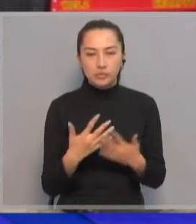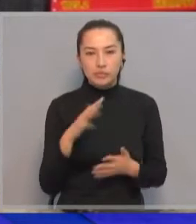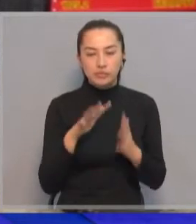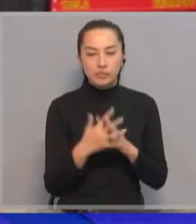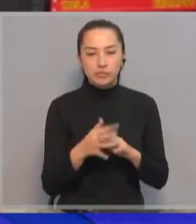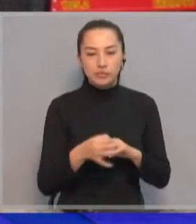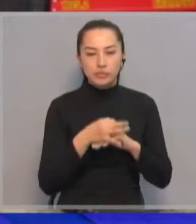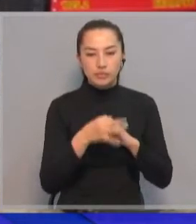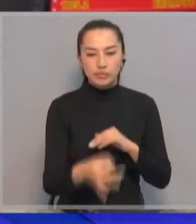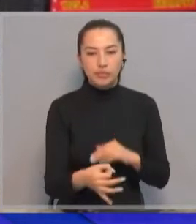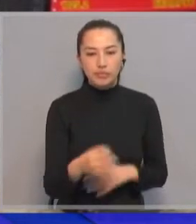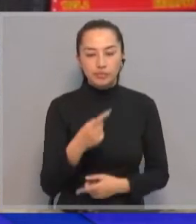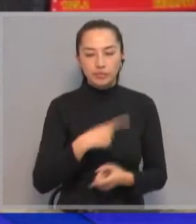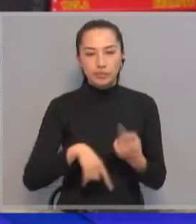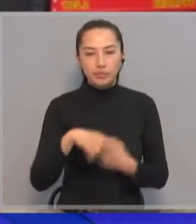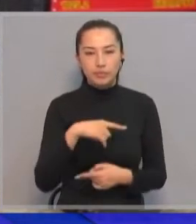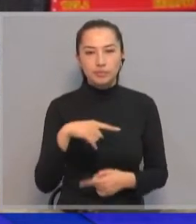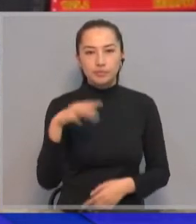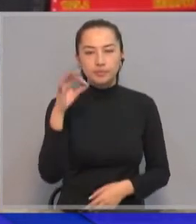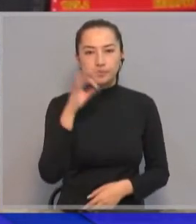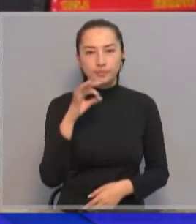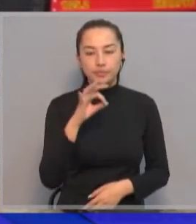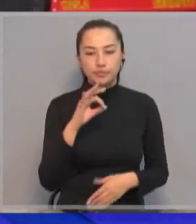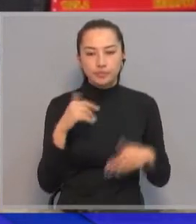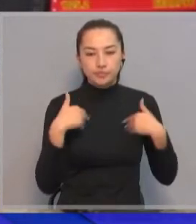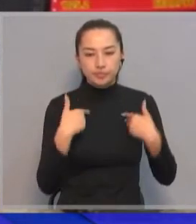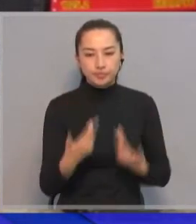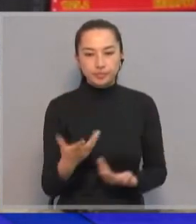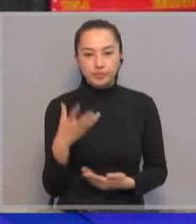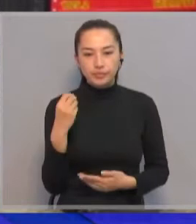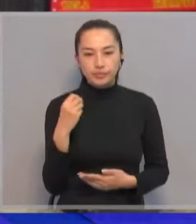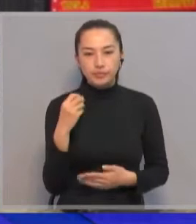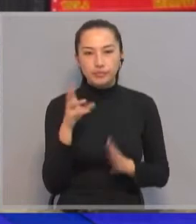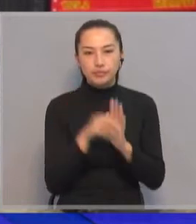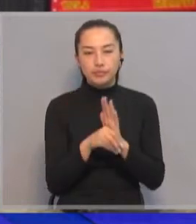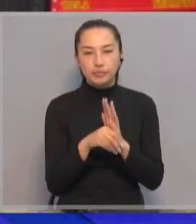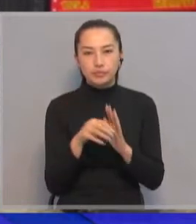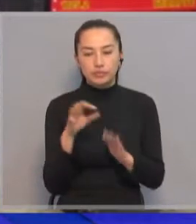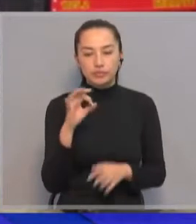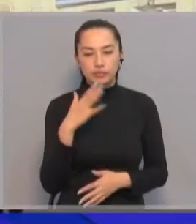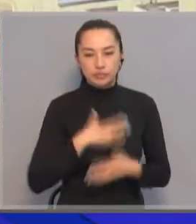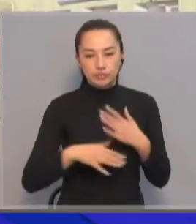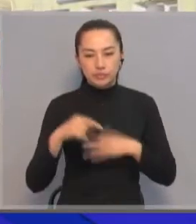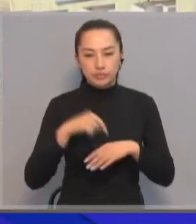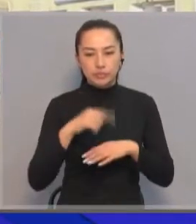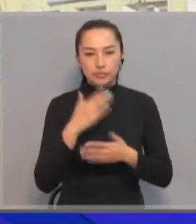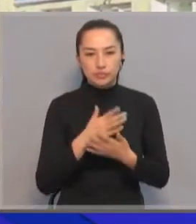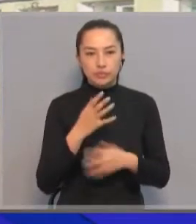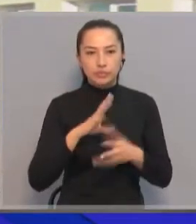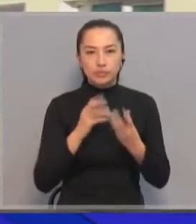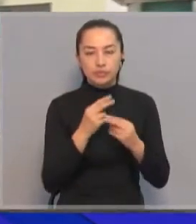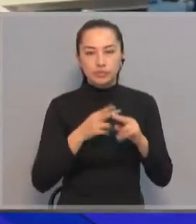ауылды жердегі кәсіптік білім беру ұйымына беріліп отқандығы бұл бізді өте қуантады. Жиын